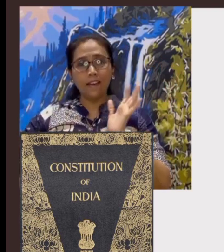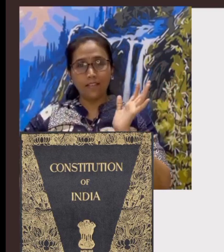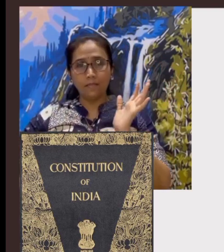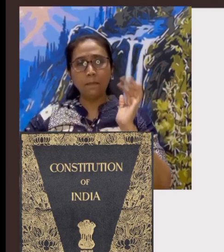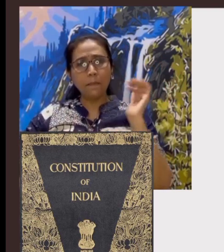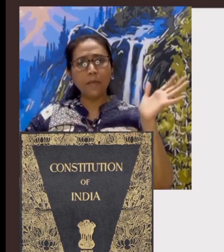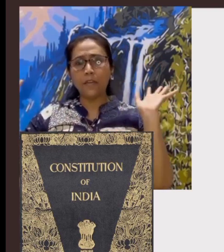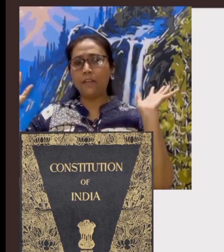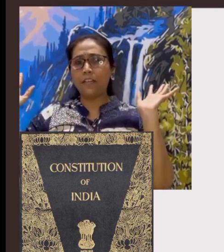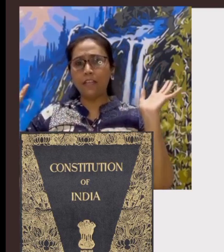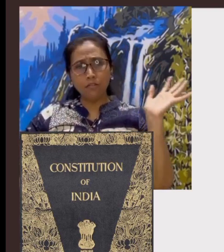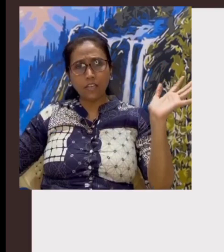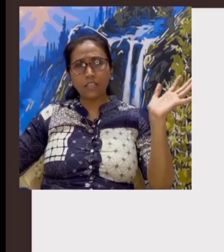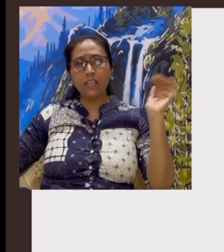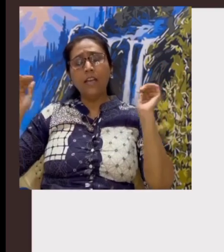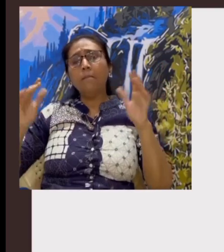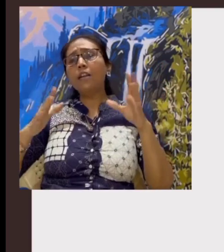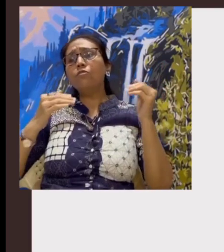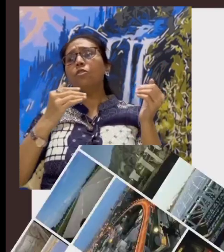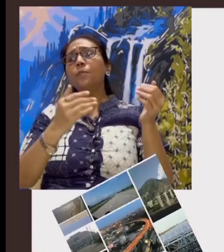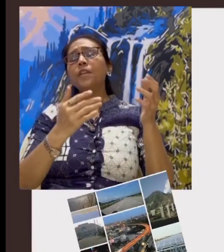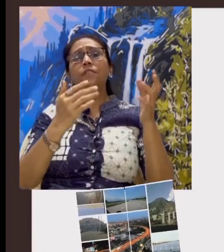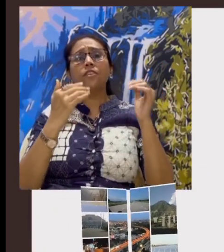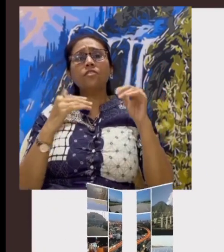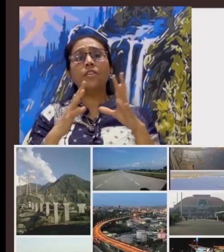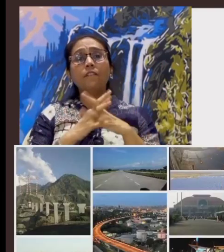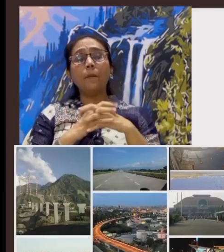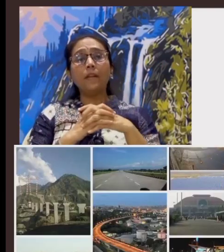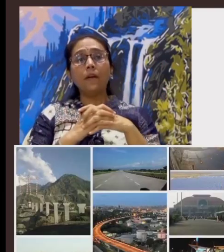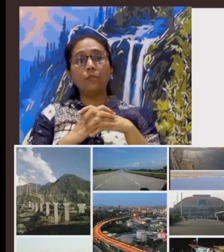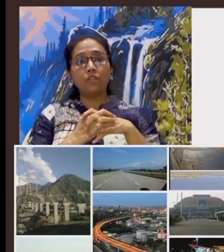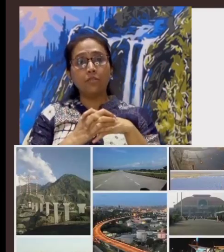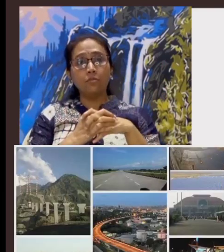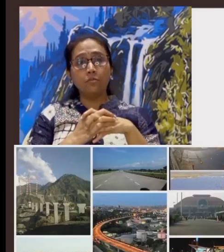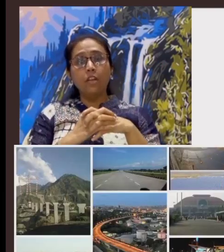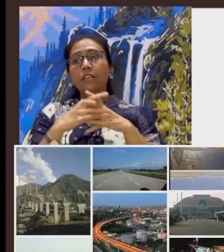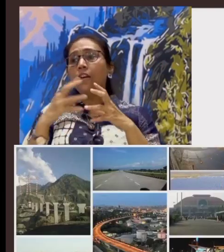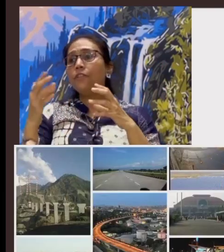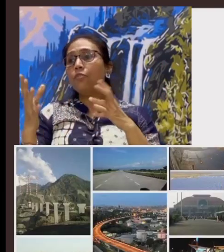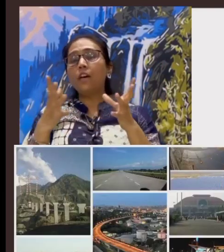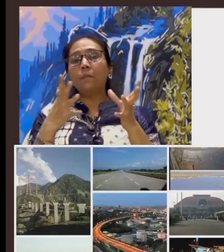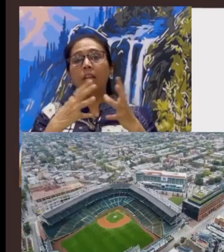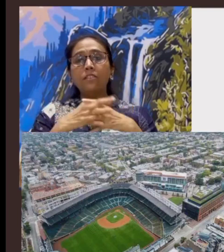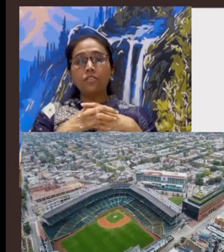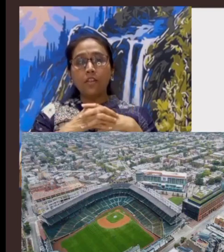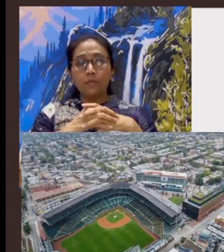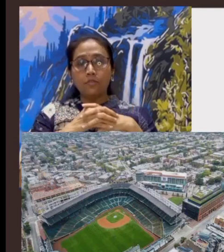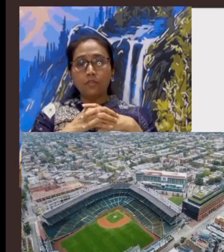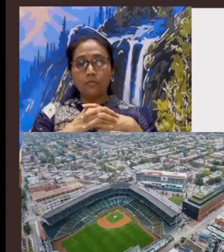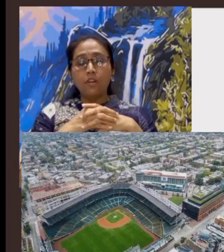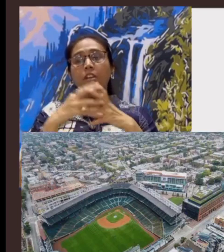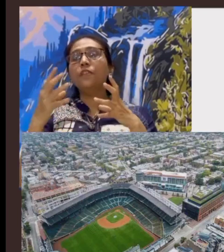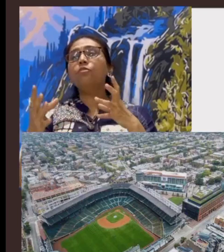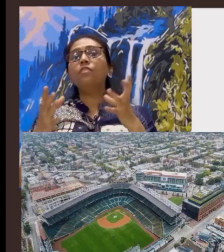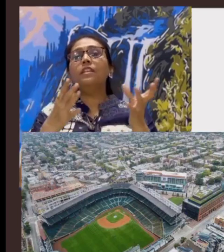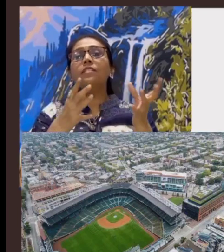लार्ज. पब्लिक बेनिफिट के लिए होना चाहिए. मान लो कोई भी इंफ्रास्ट्रक्चर डेवलपमेंट का प्रोजेक्ट हो या फिर कोई अर्बनाइजेशन का प्रोजेक्ट हो